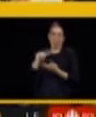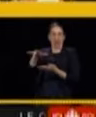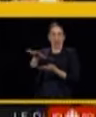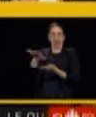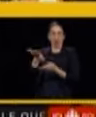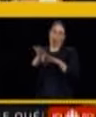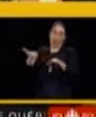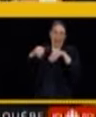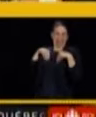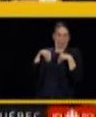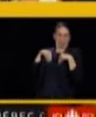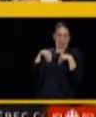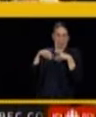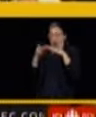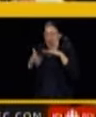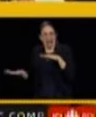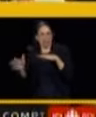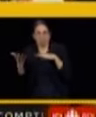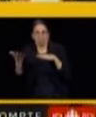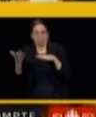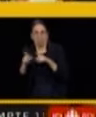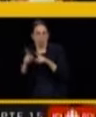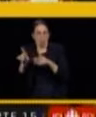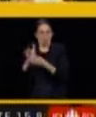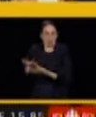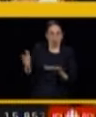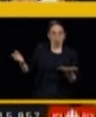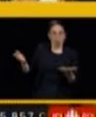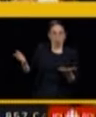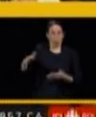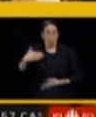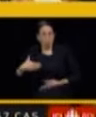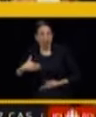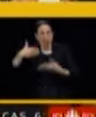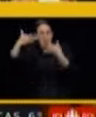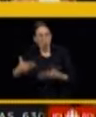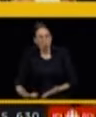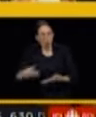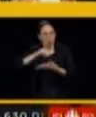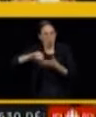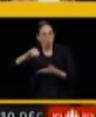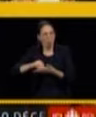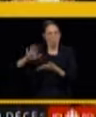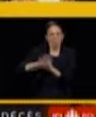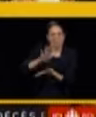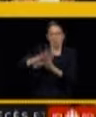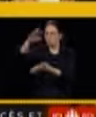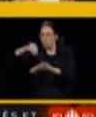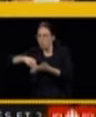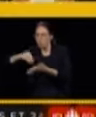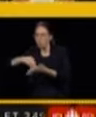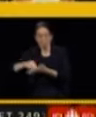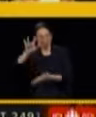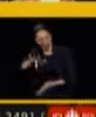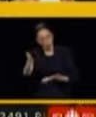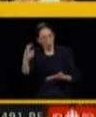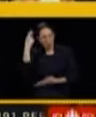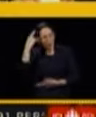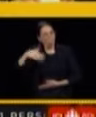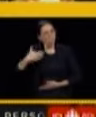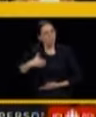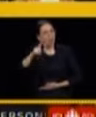conviennent pas? Est-ce qu'il y a toute cette lourdeur bureaucratique qui peut expliquer? Bien, moi, je pense que d'abord,